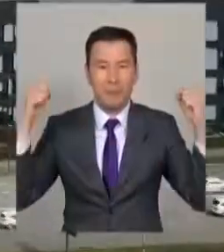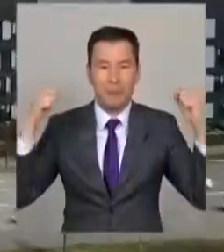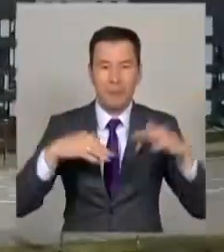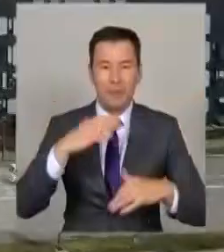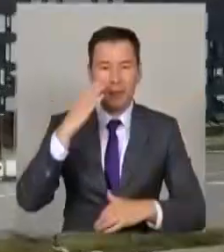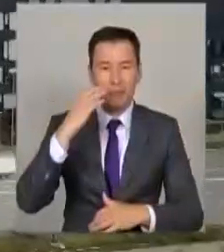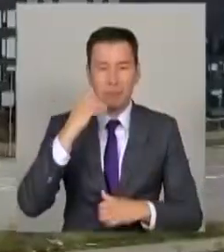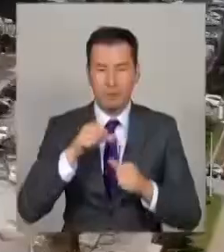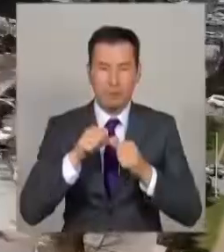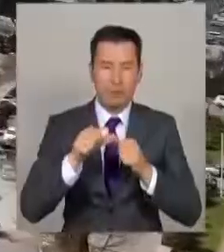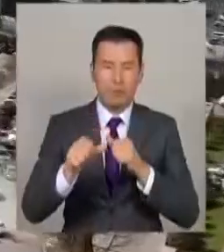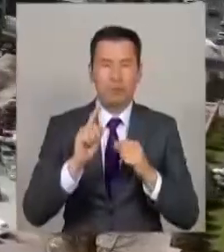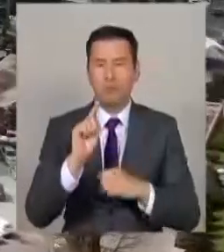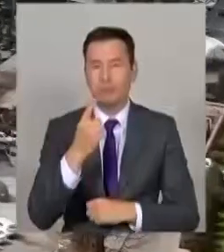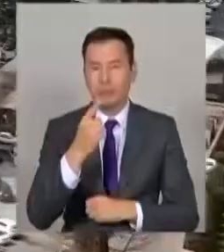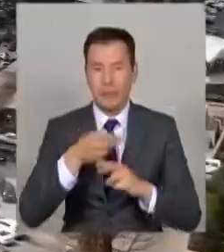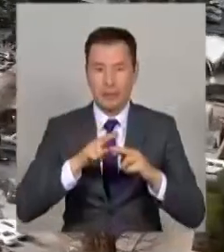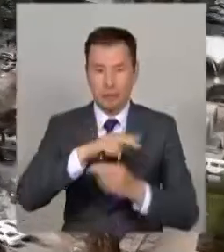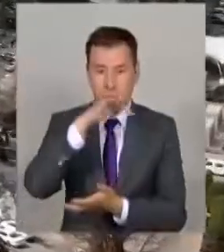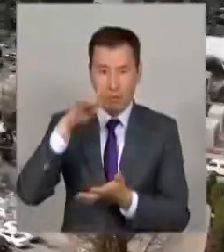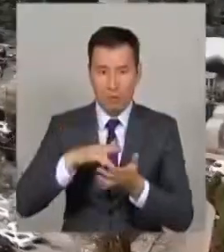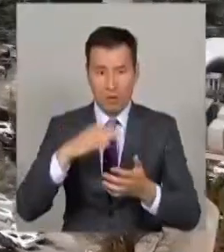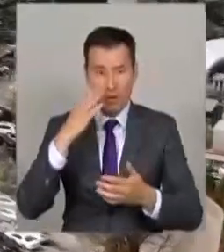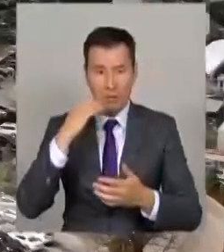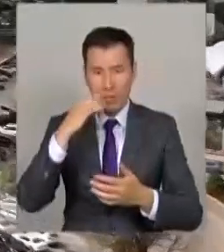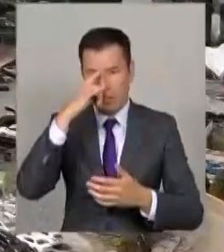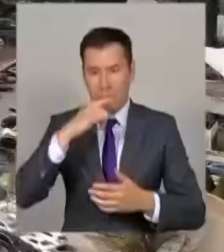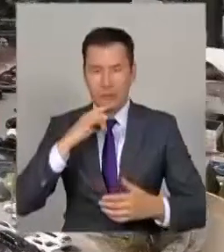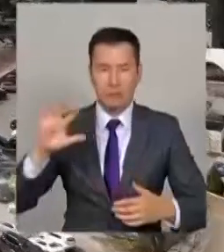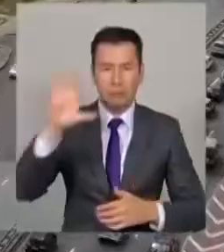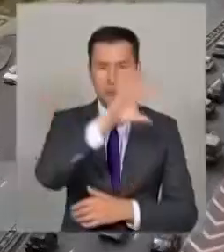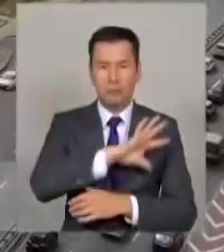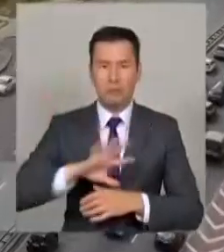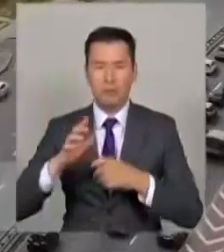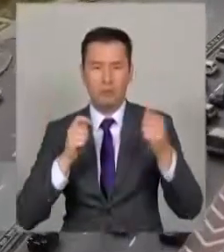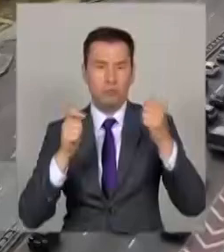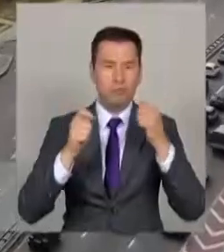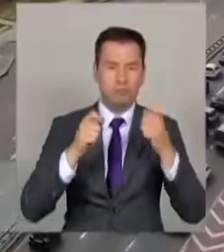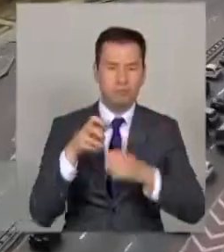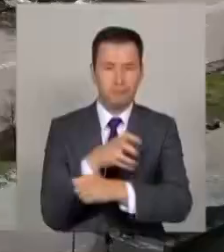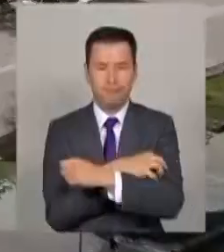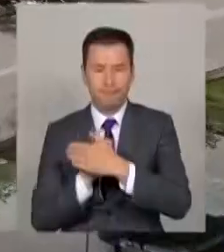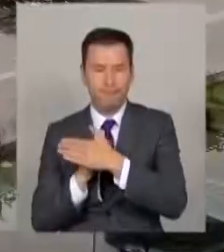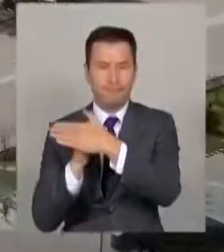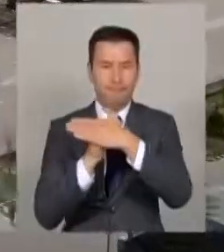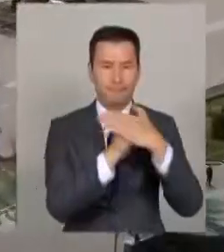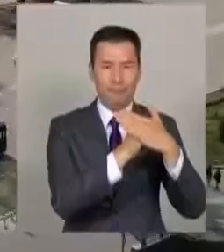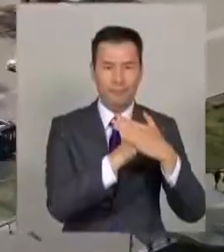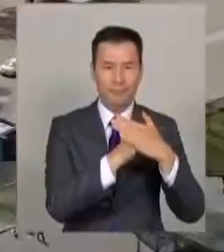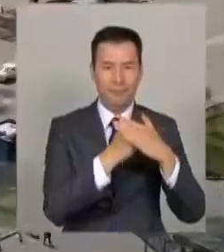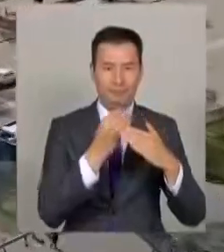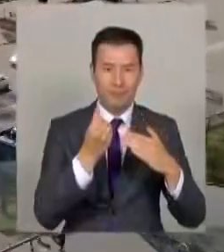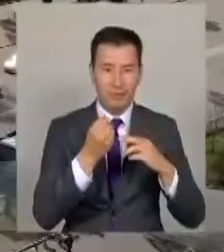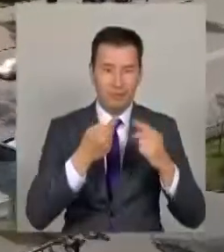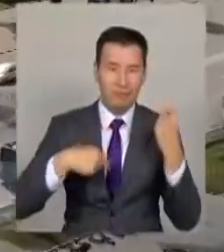өтуінде ерекше мән бар. Өйткені мегаполис ел экономикасының қозғаушы драйвері, іскерлік және қаржы орталығы. Мұнда республикадағы